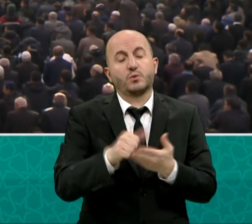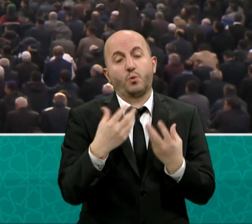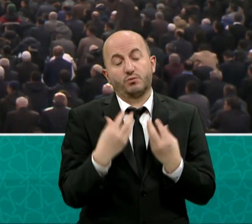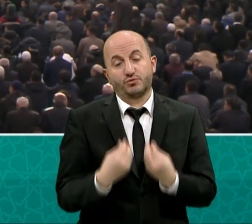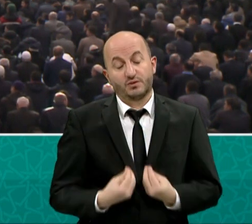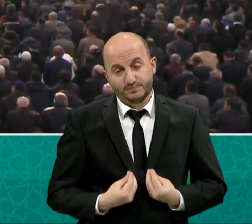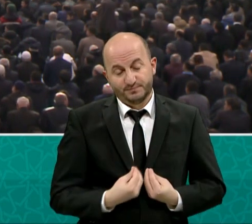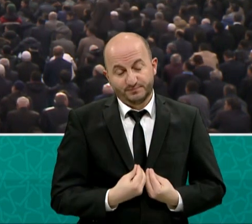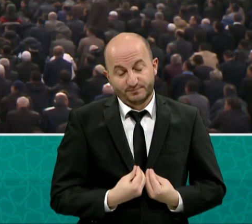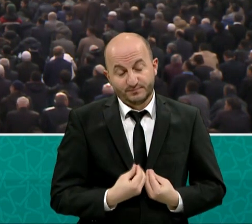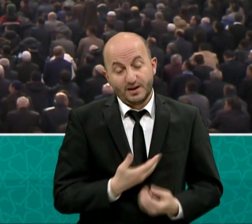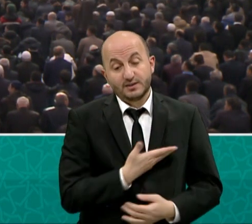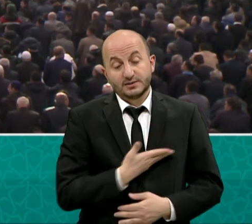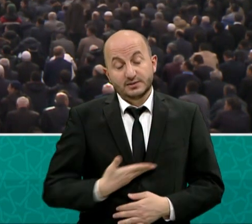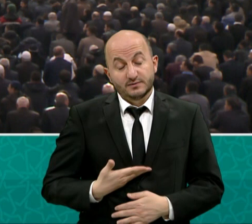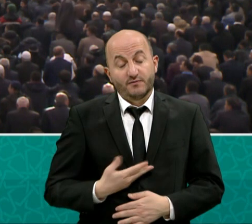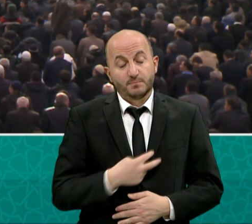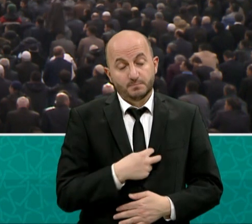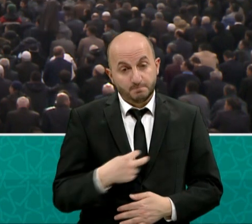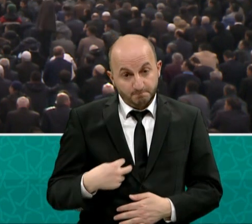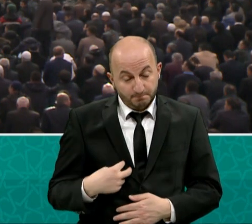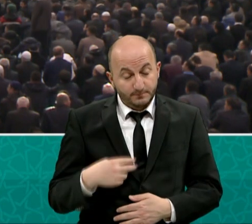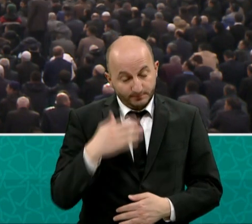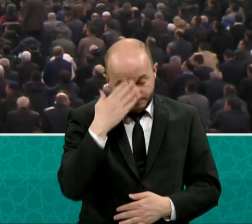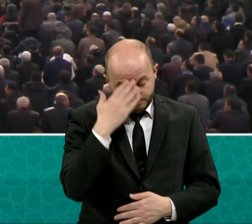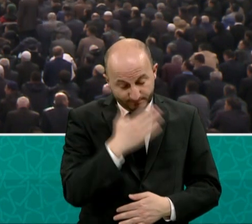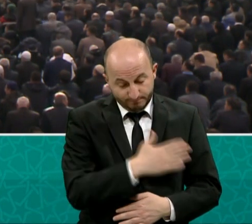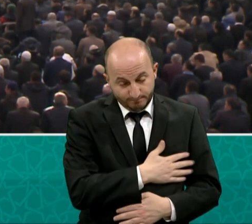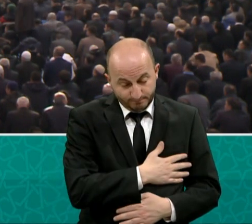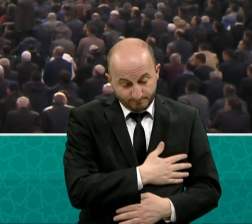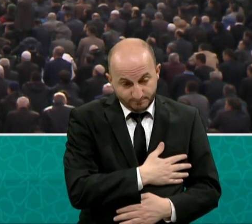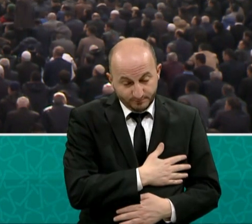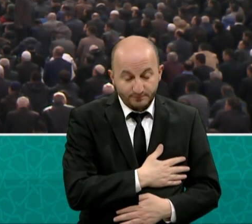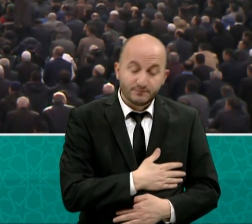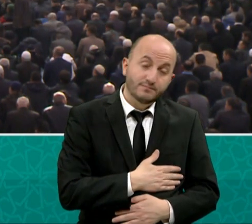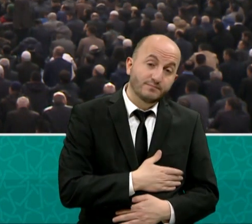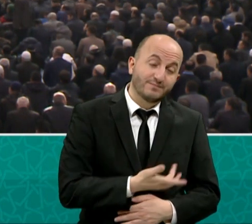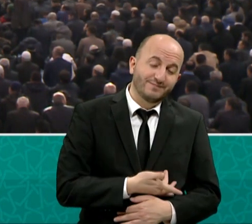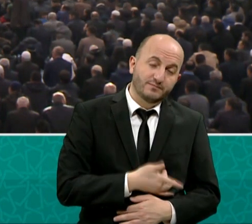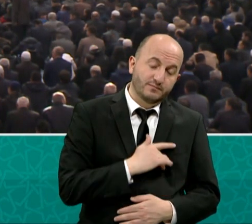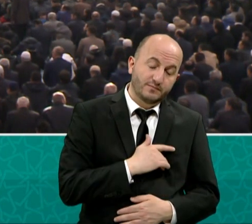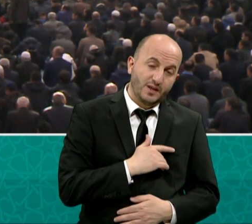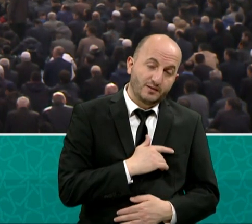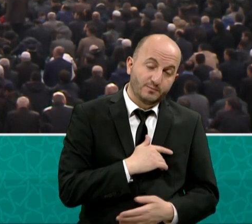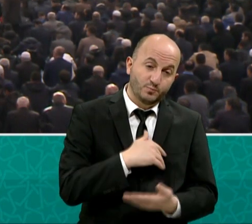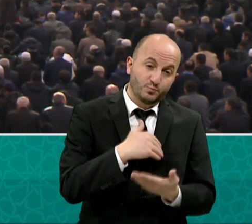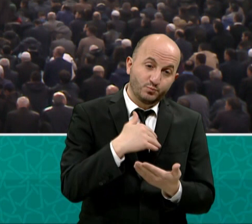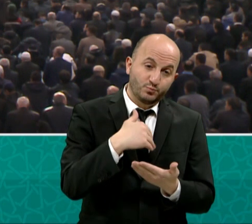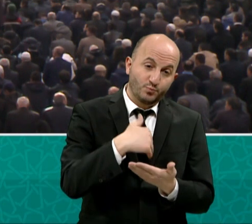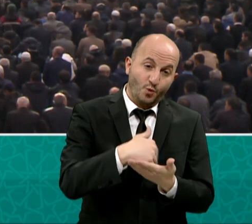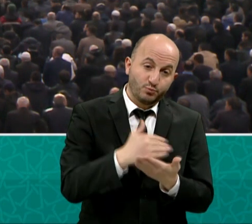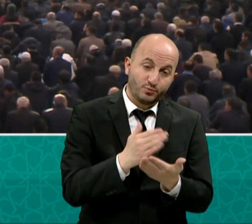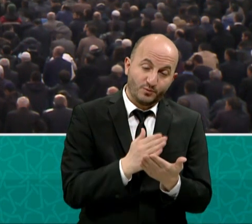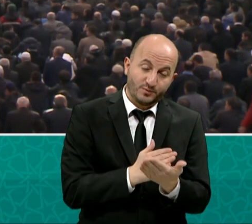Sevgili Peygamberimiz Aleyhisselatü Vesselam Şuabül İman diye hadis kitaplarında imanın şubelerini sayıyor